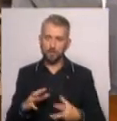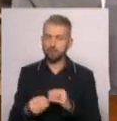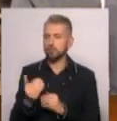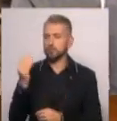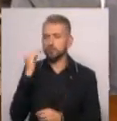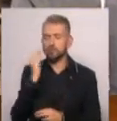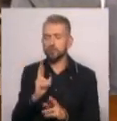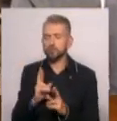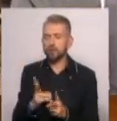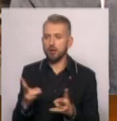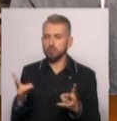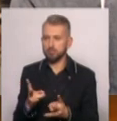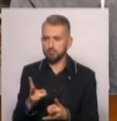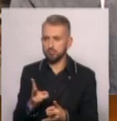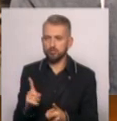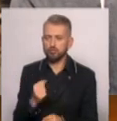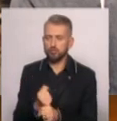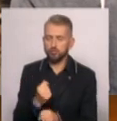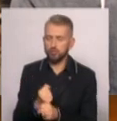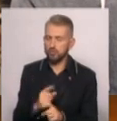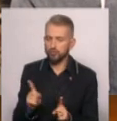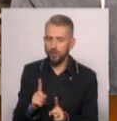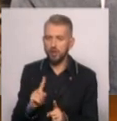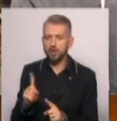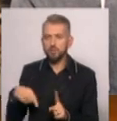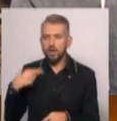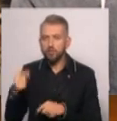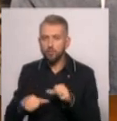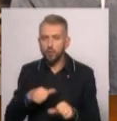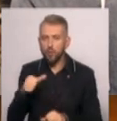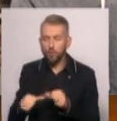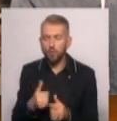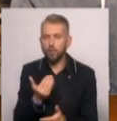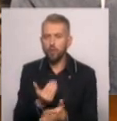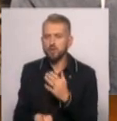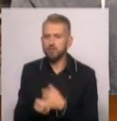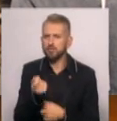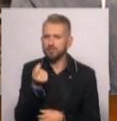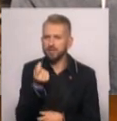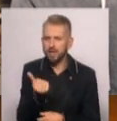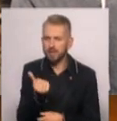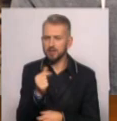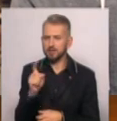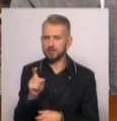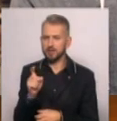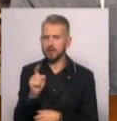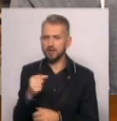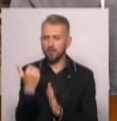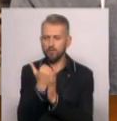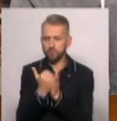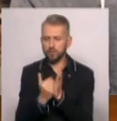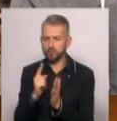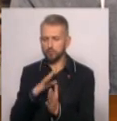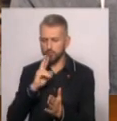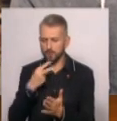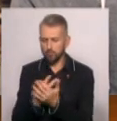зору, яким чином слід діяти так, щоб наступного року хоча б деякі з тих пунктів, які були